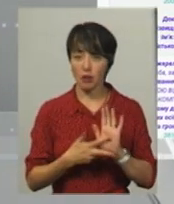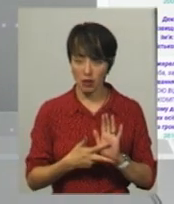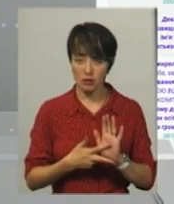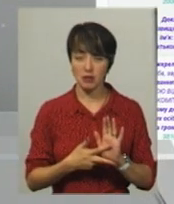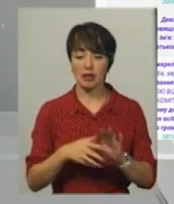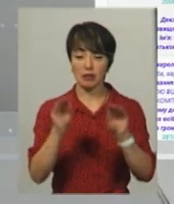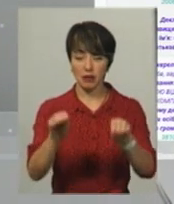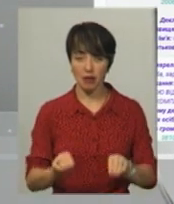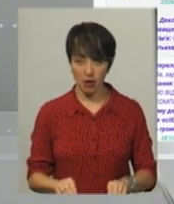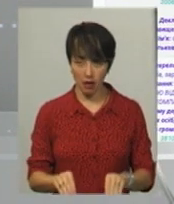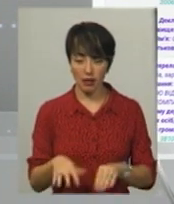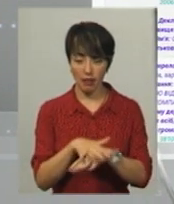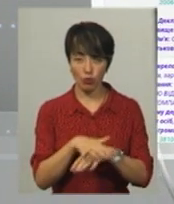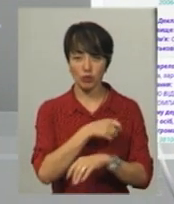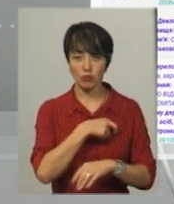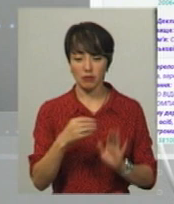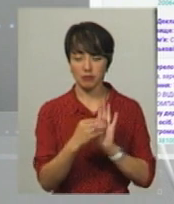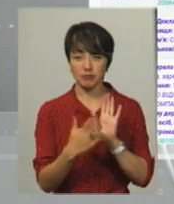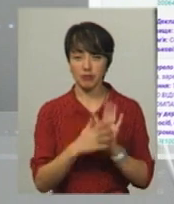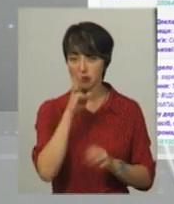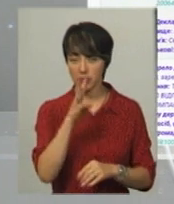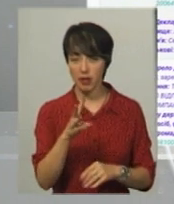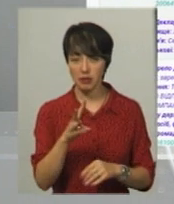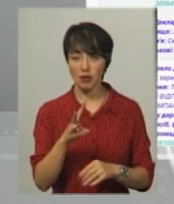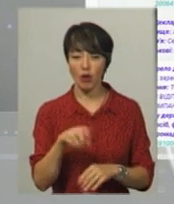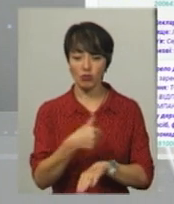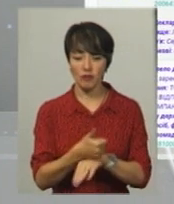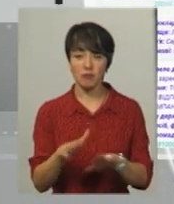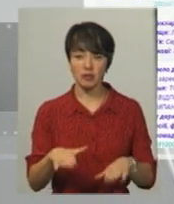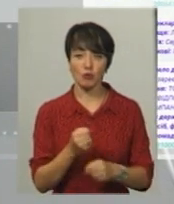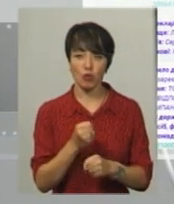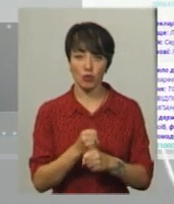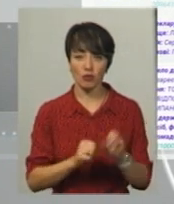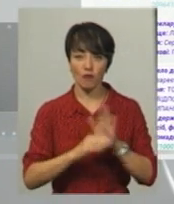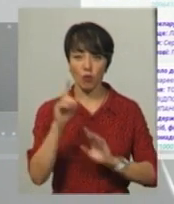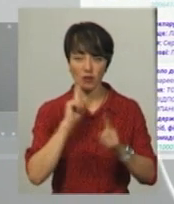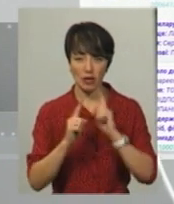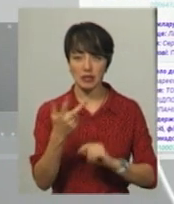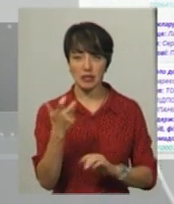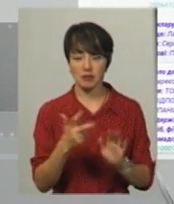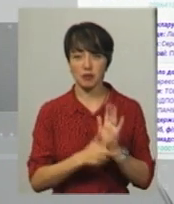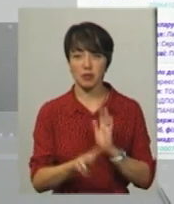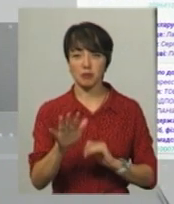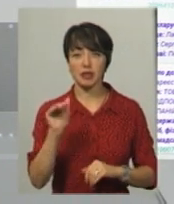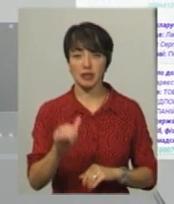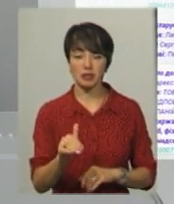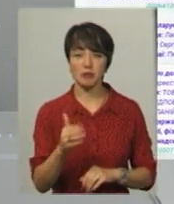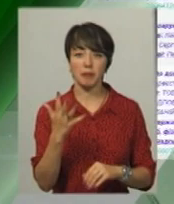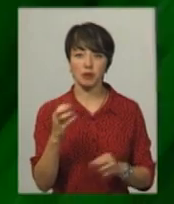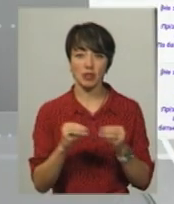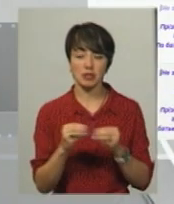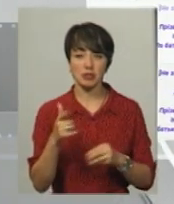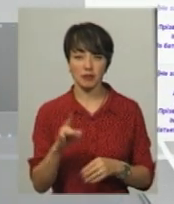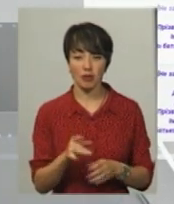у декларації чинного народного депутата зазначена заробітна плата за основним місцем роботи у Верховній Раді – 385 тисяч 510